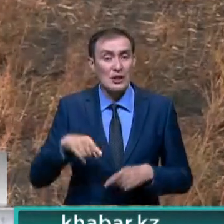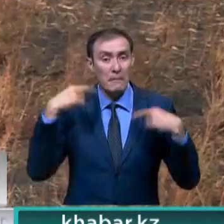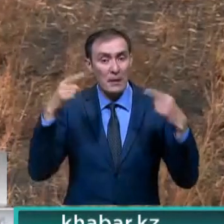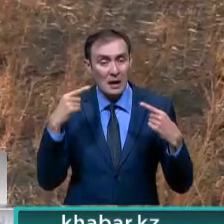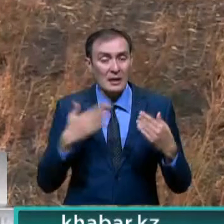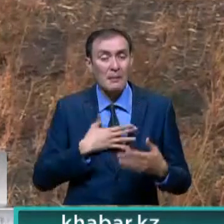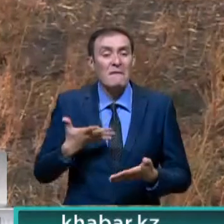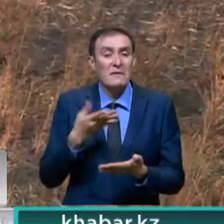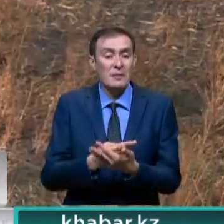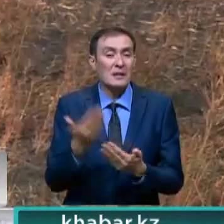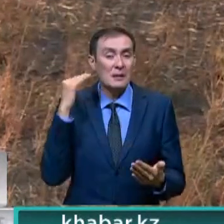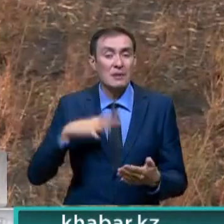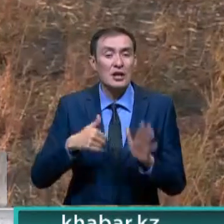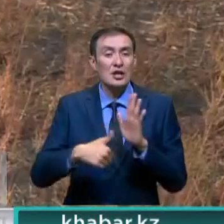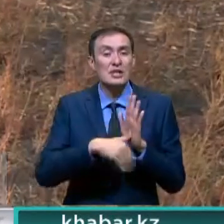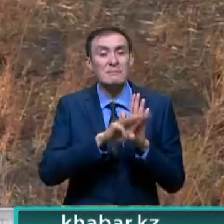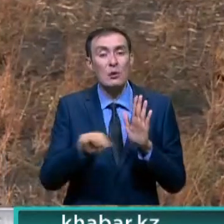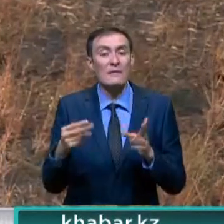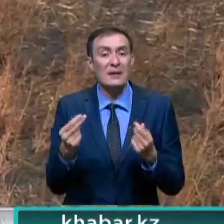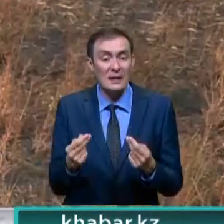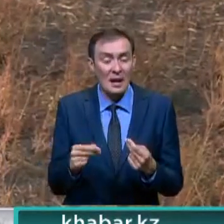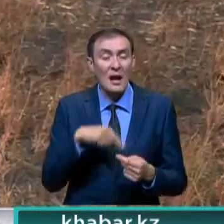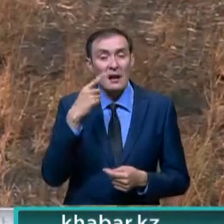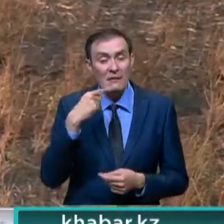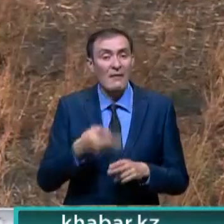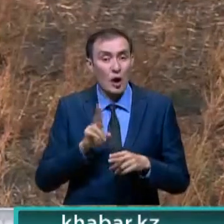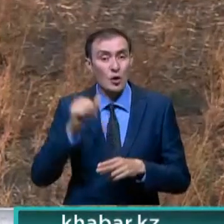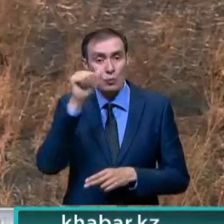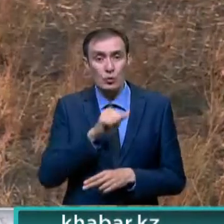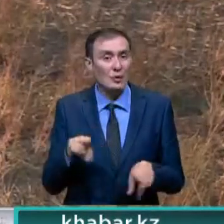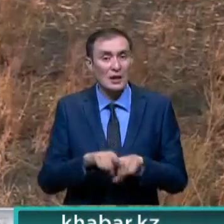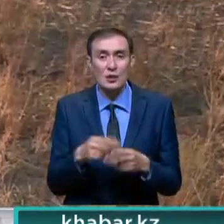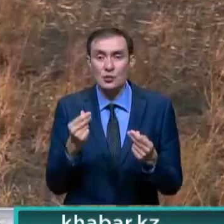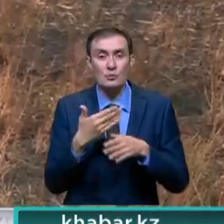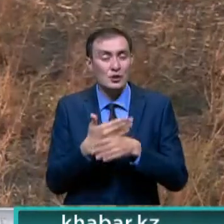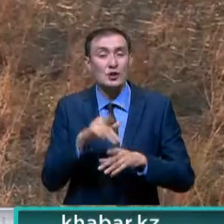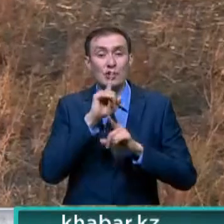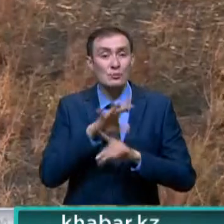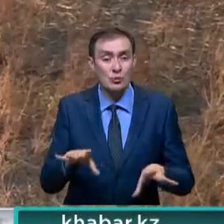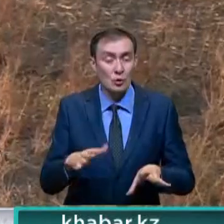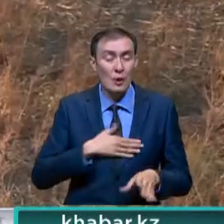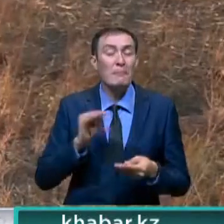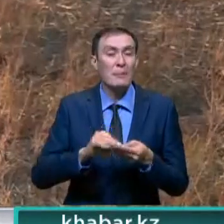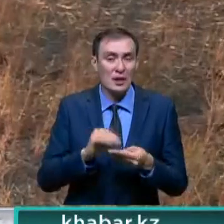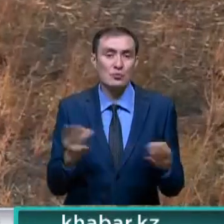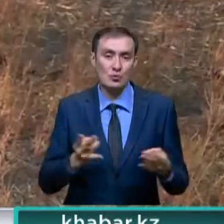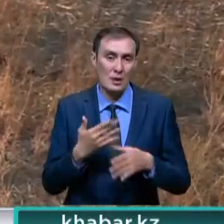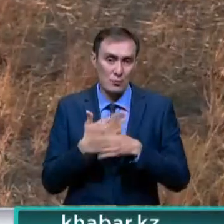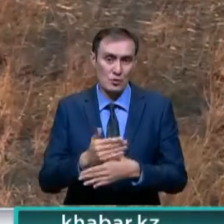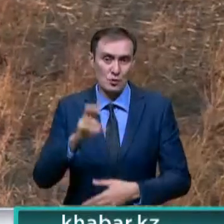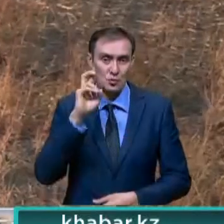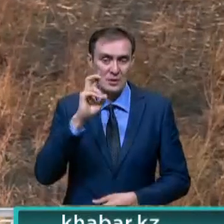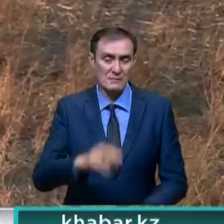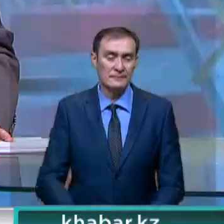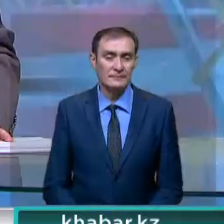барана. Нам выплатили тогда по 6 миллионов тенге. Говорят, в этом году таких объемов не будет, но нам по-прежнему нужна помощь